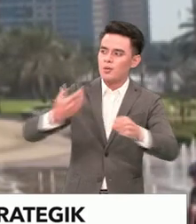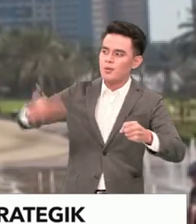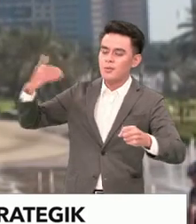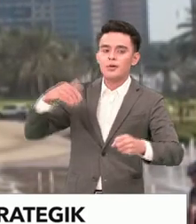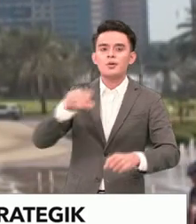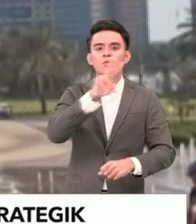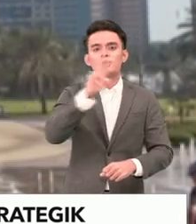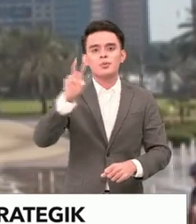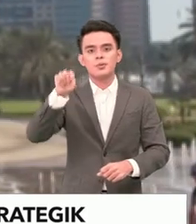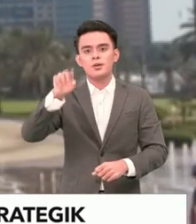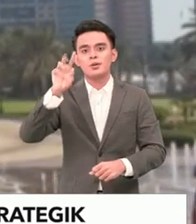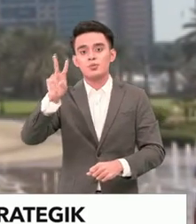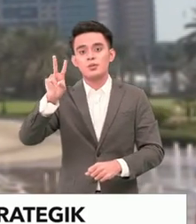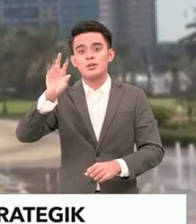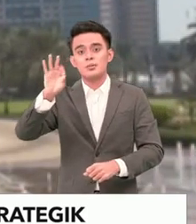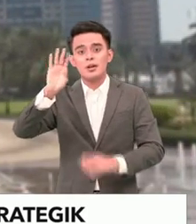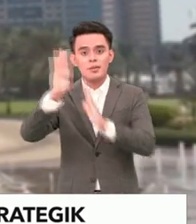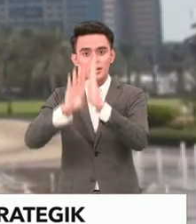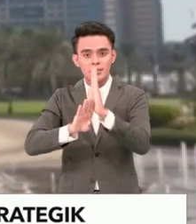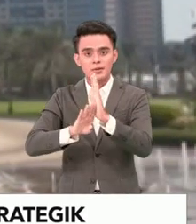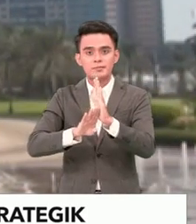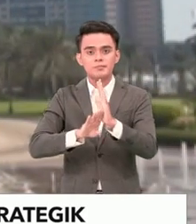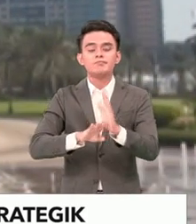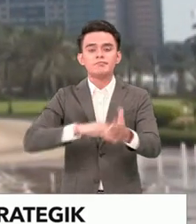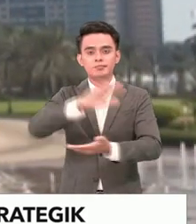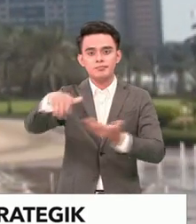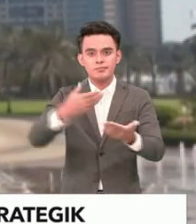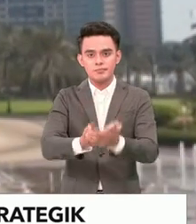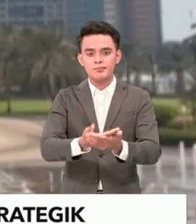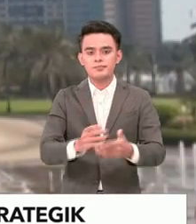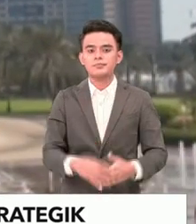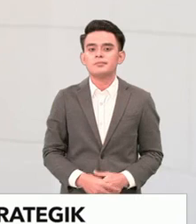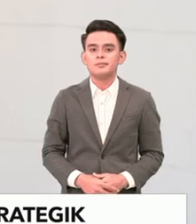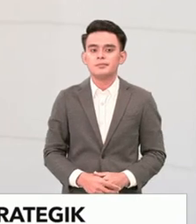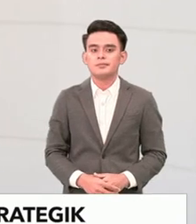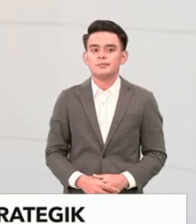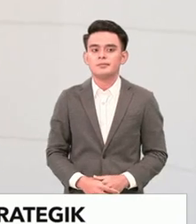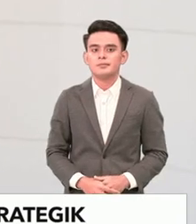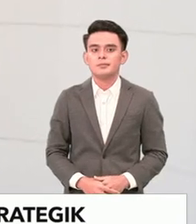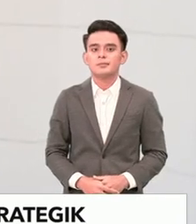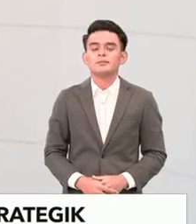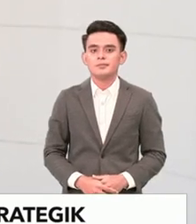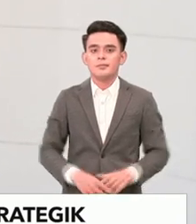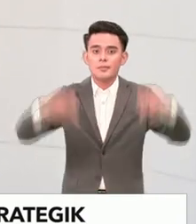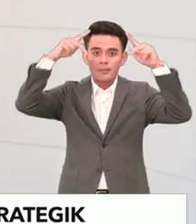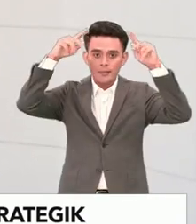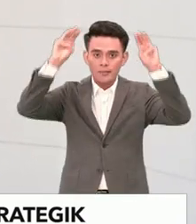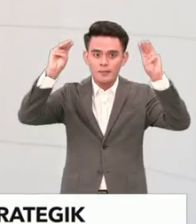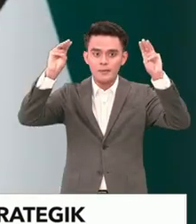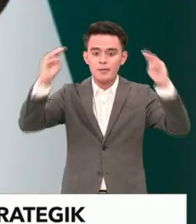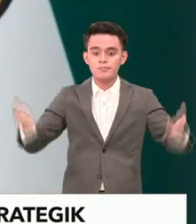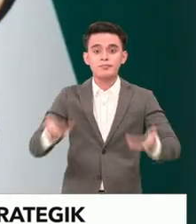yaitu sebanyak 22 papan dua sembilan Ringgit secara keseluruhannya Selain itu Perdana Menteri juga